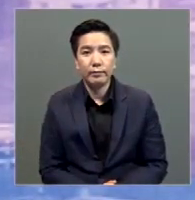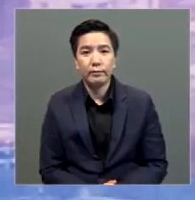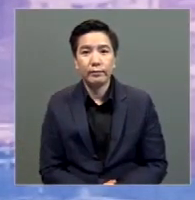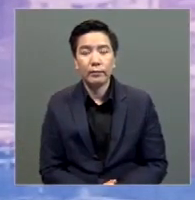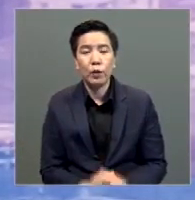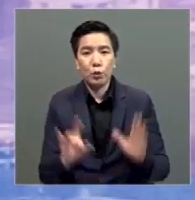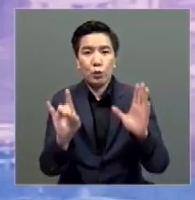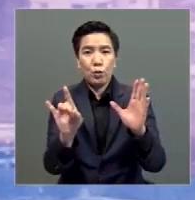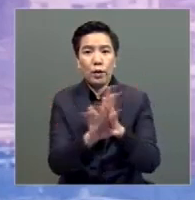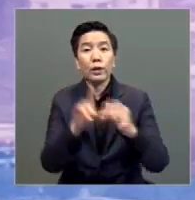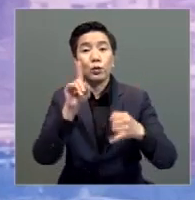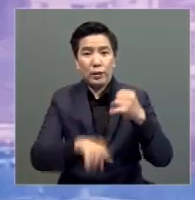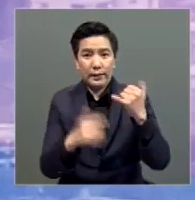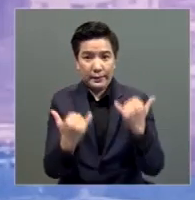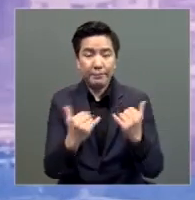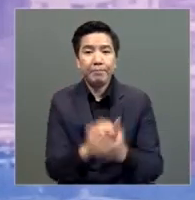สุดท้ายนะครับ